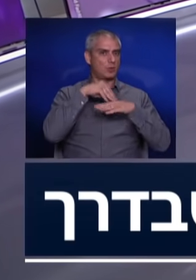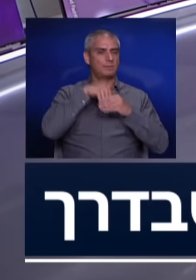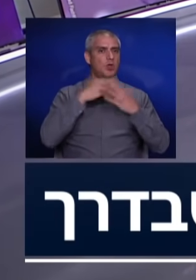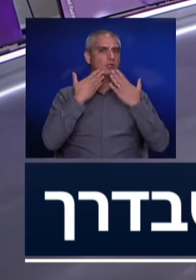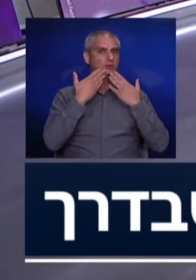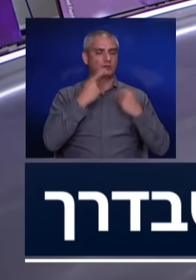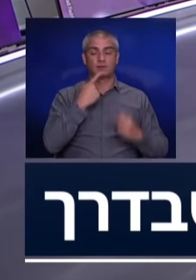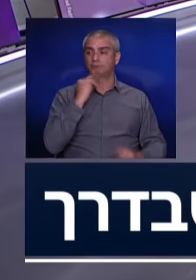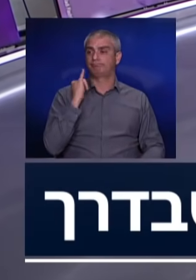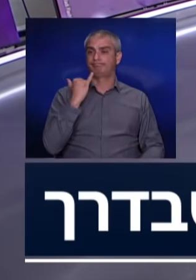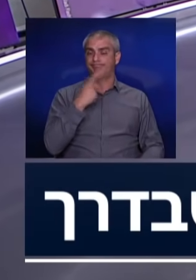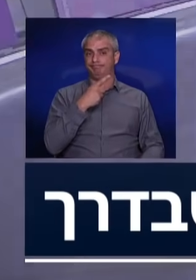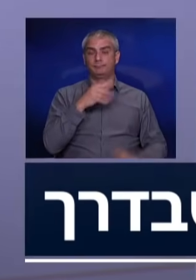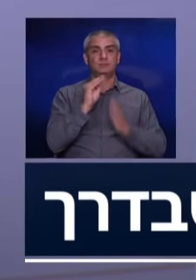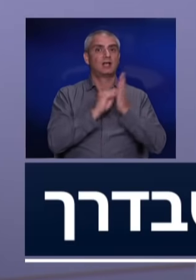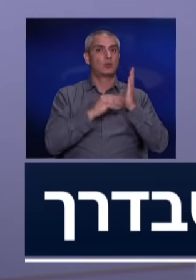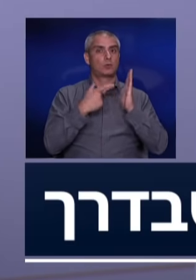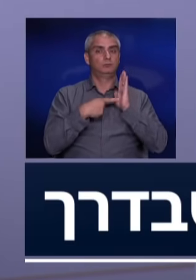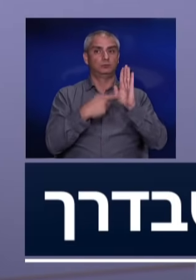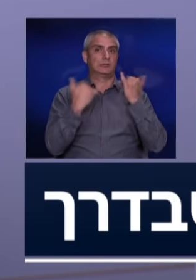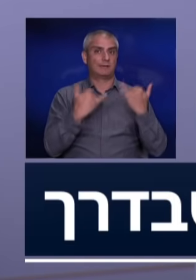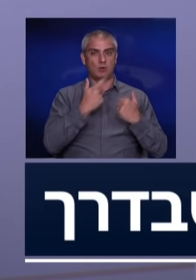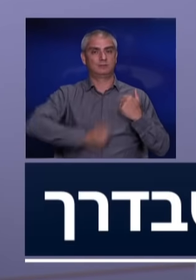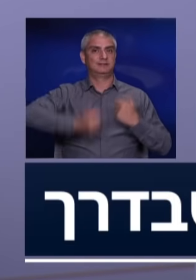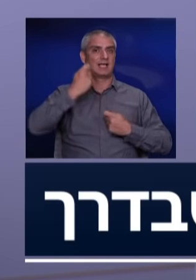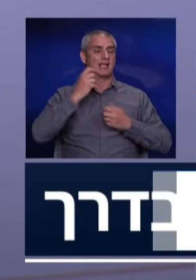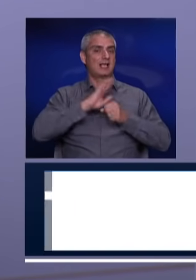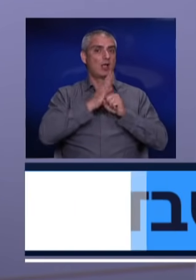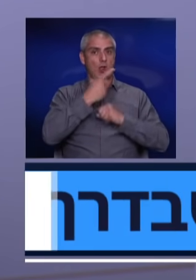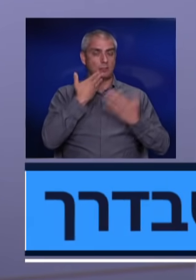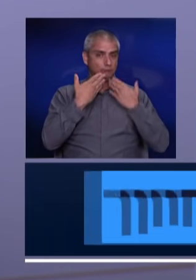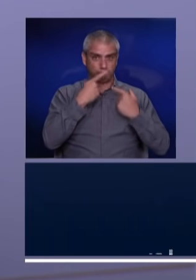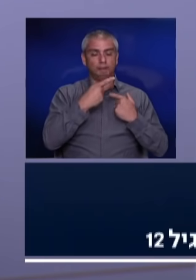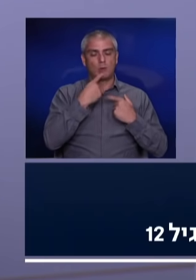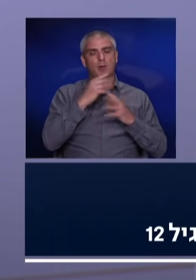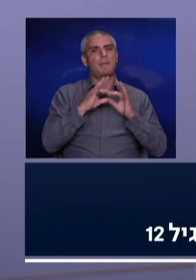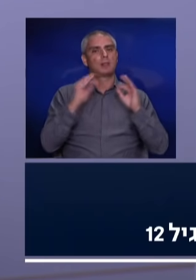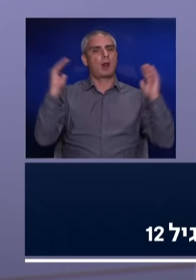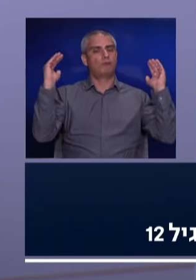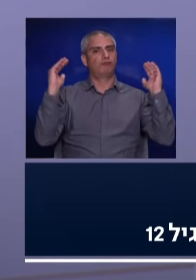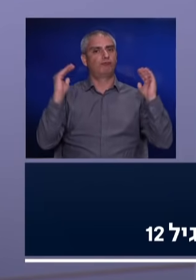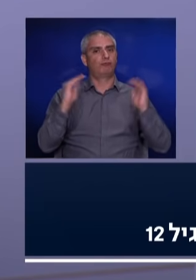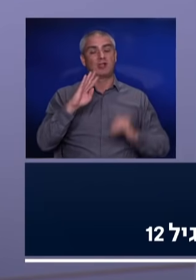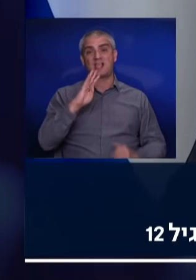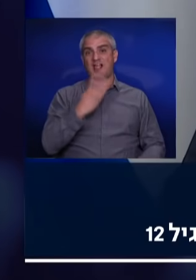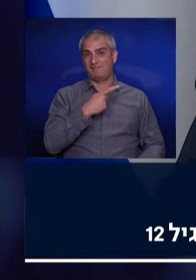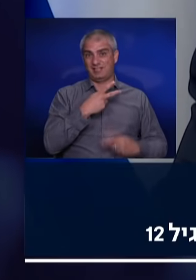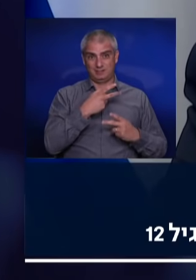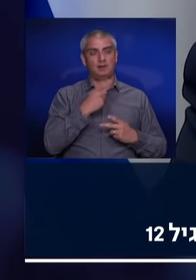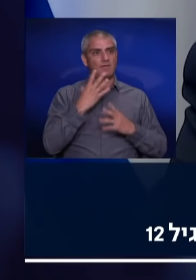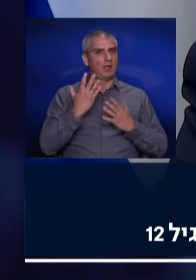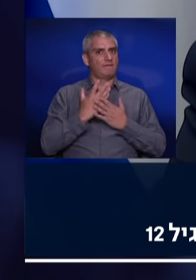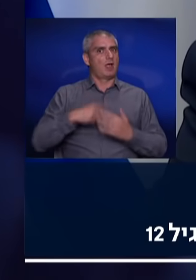הקבינט. נכון, מיכל, הנתונים שמוצגים הערב בפני שרי קבינט הקורונה מצביעים על התחלה של דעיכה של הגל הרביעי, ולכן אחרי לא מעט